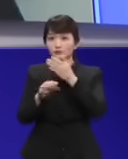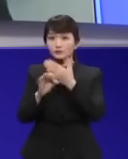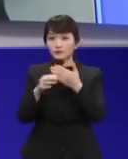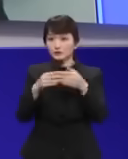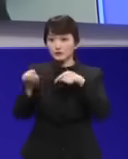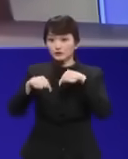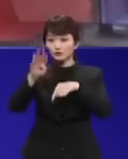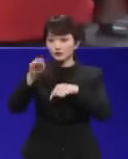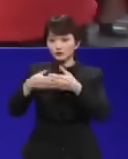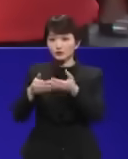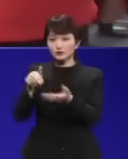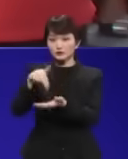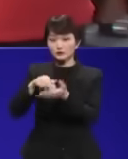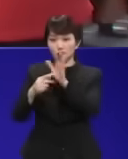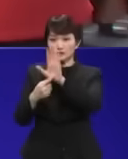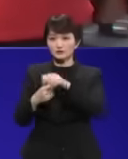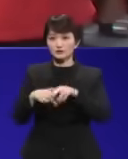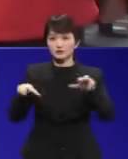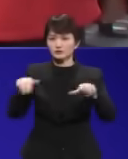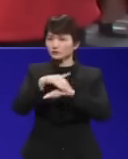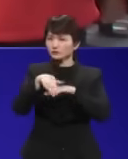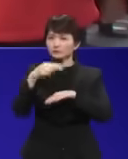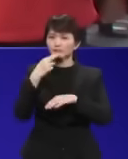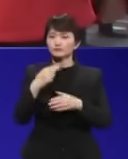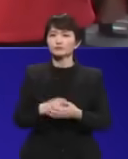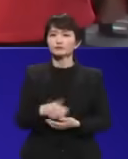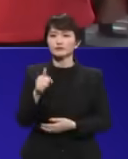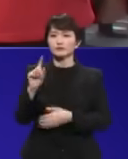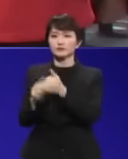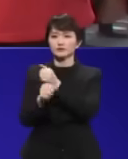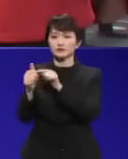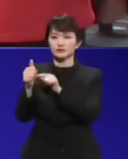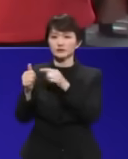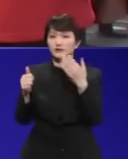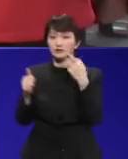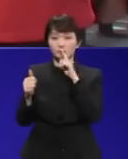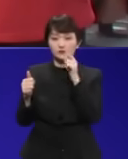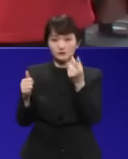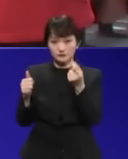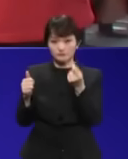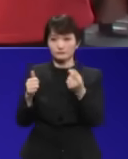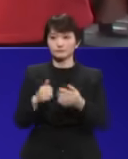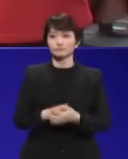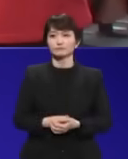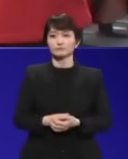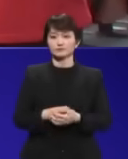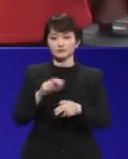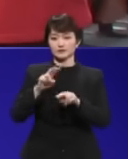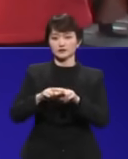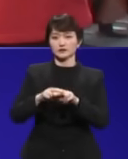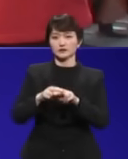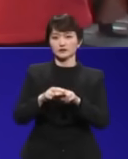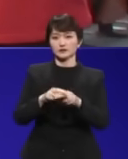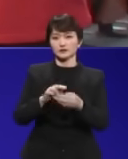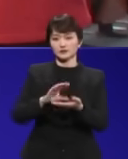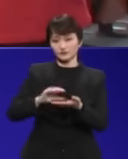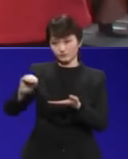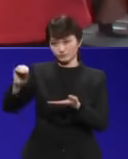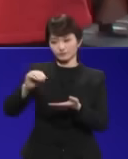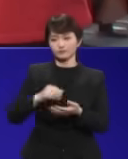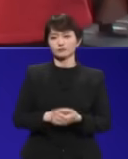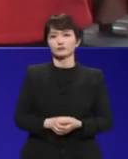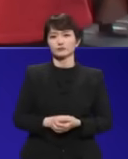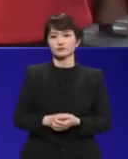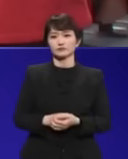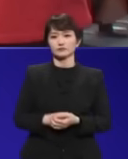건가요네 아직까지 계획된 것은 없습니다 한장은 것처럼 자리를 이동한 상태고요 이후 여러